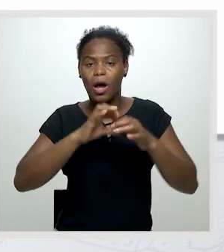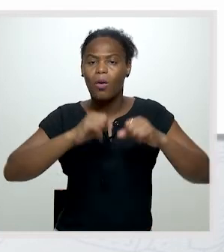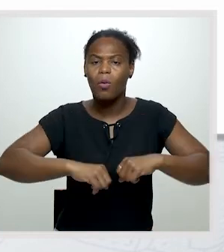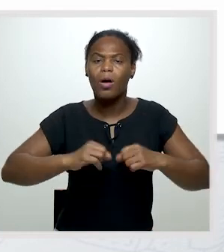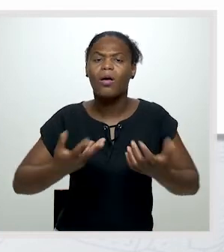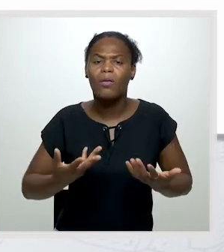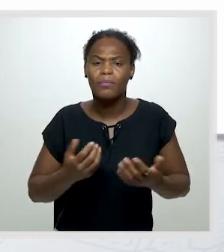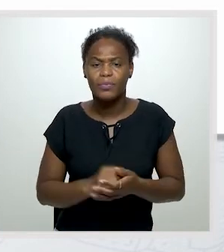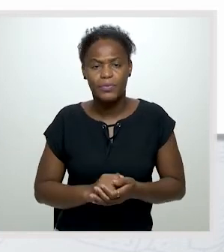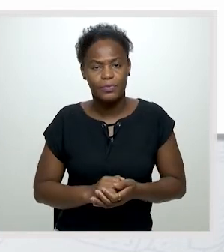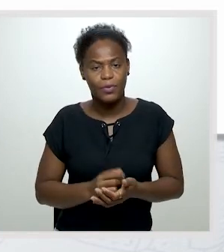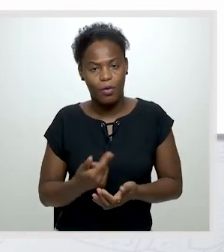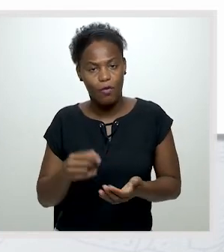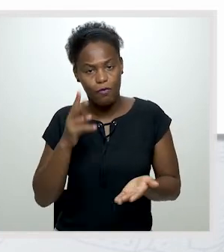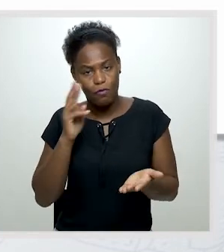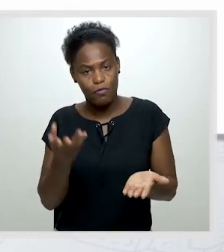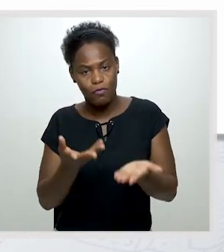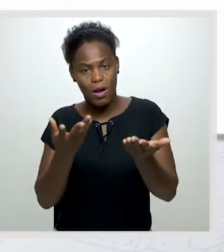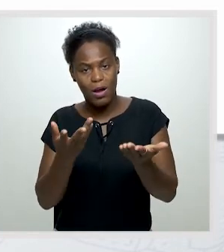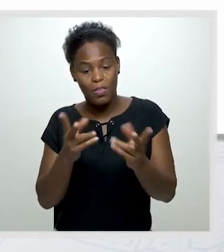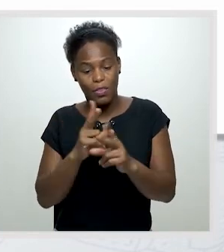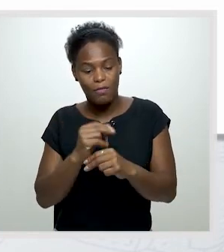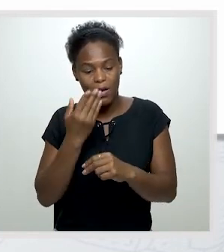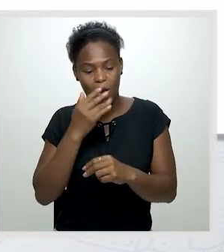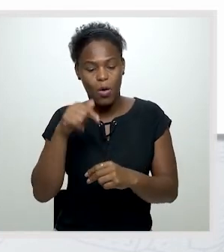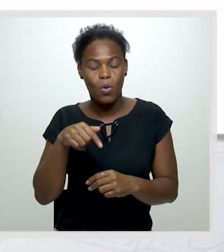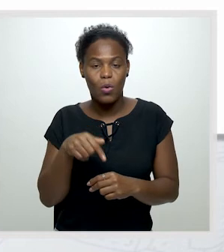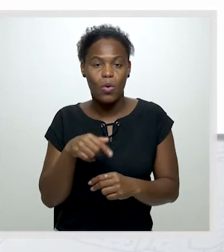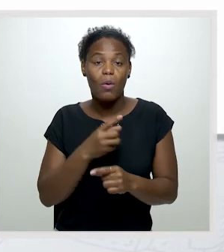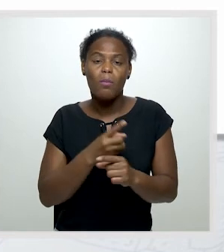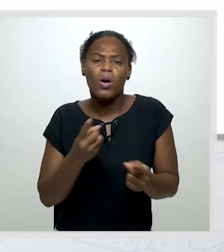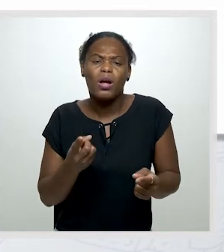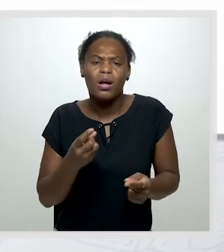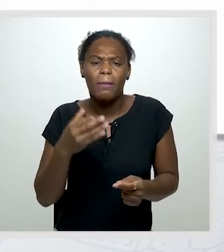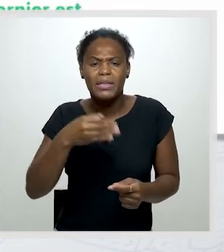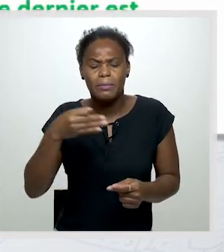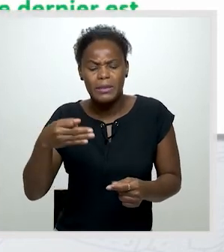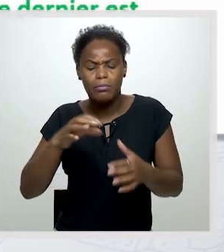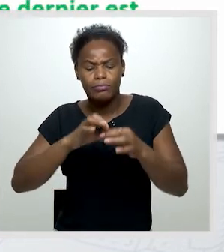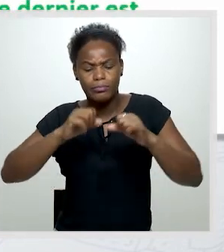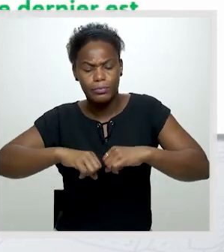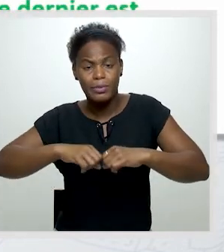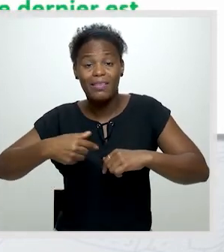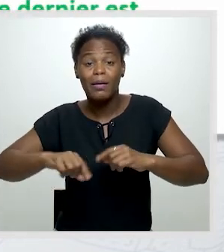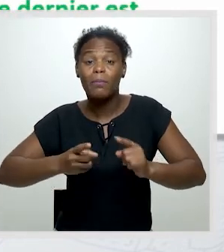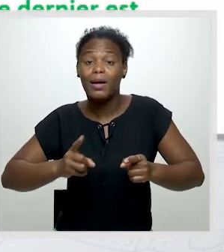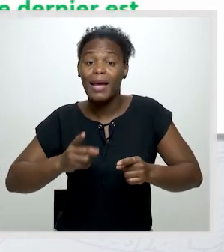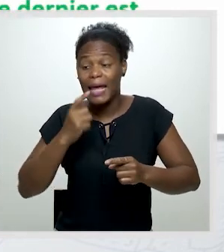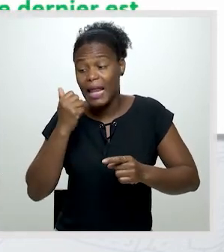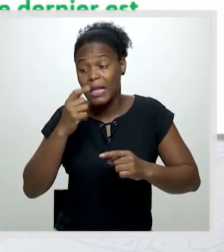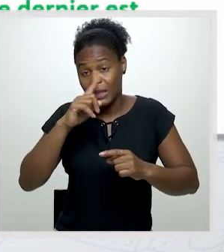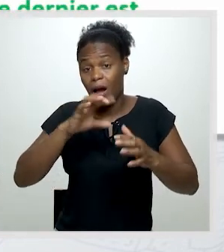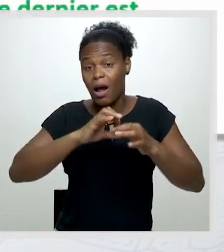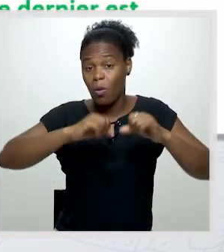s'accorde-t-il? Alors, voilà la nouveauté d'aujourd'hui. Pourquoi le participe passé s'est accordé? Il s'est